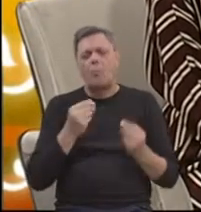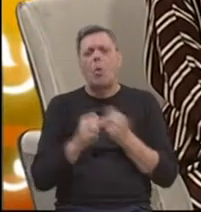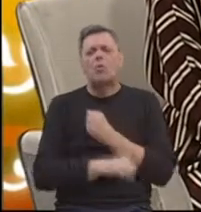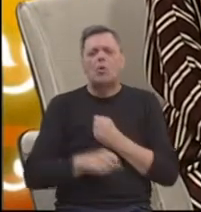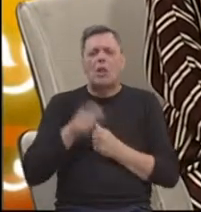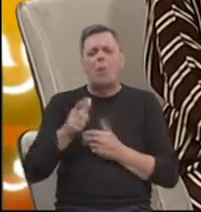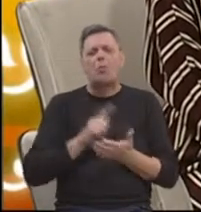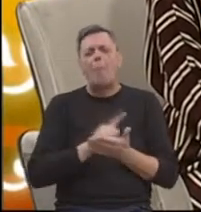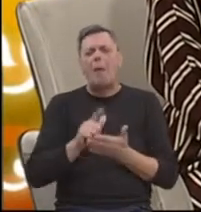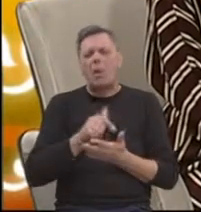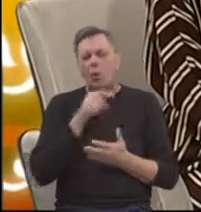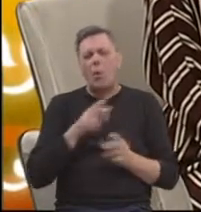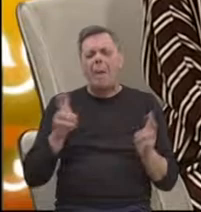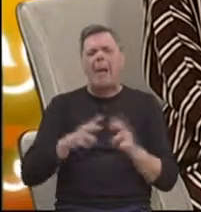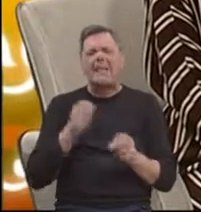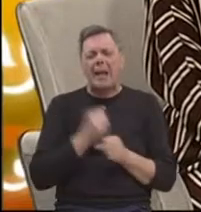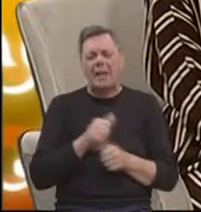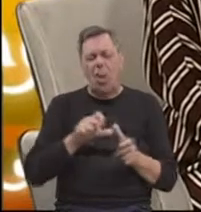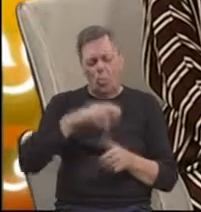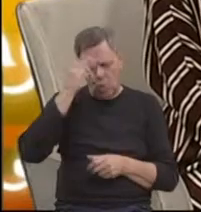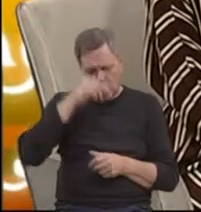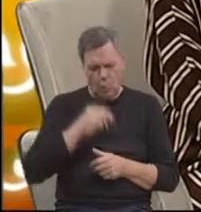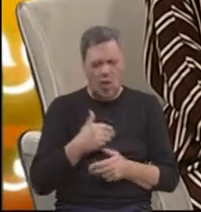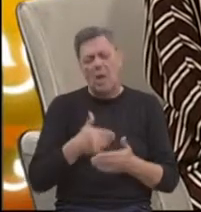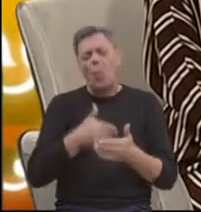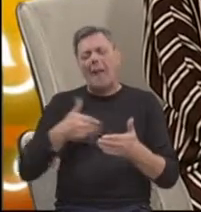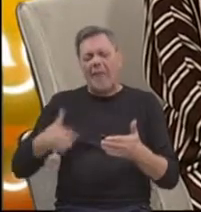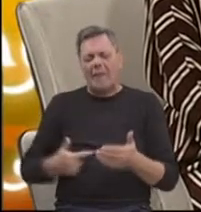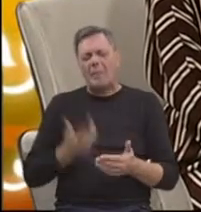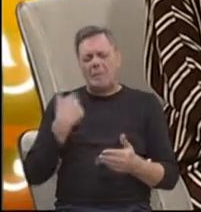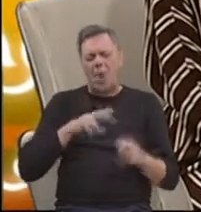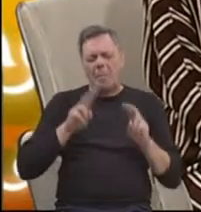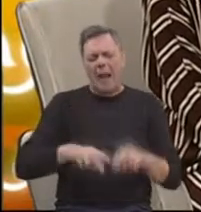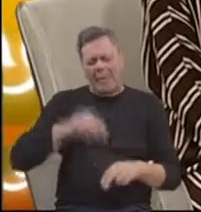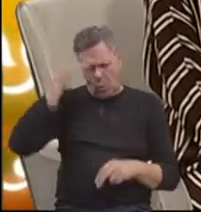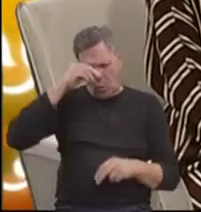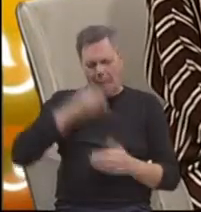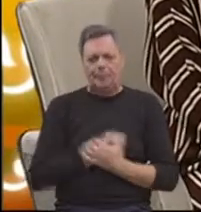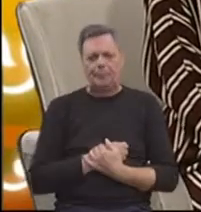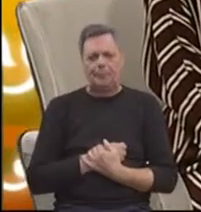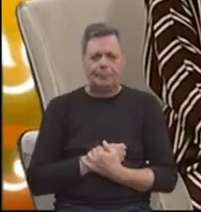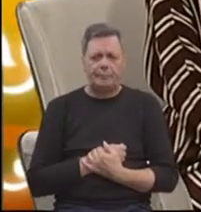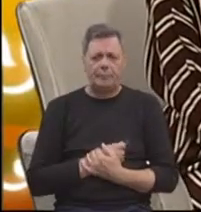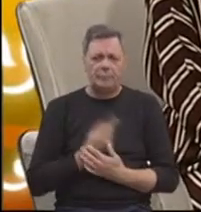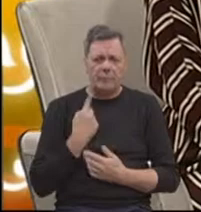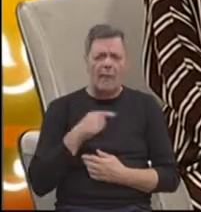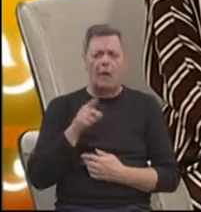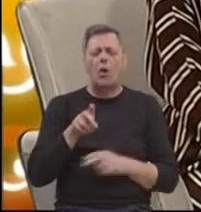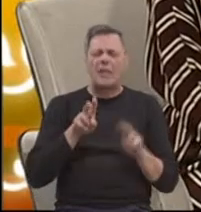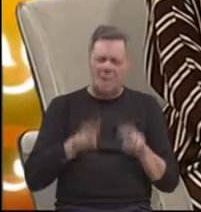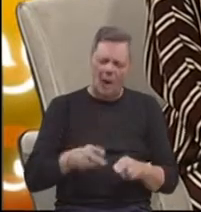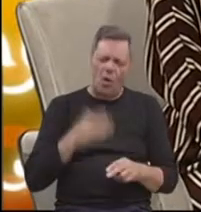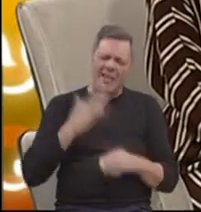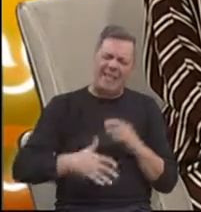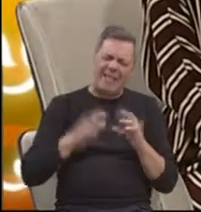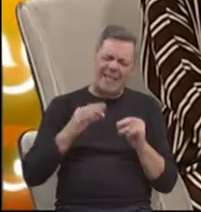studenata u tom periodu je i manje radilo u struci ili bi se udaljavalo na neki način od one prave istinske struke. Ali to se stvarno evo zadnjih 10 godina